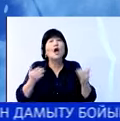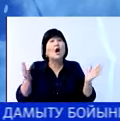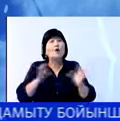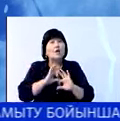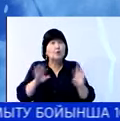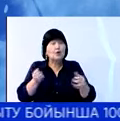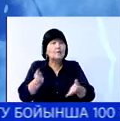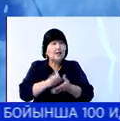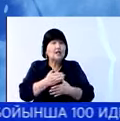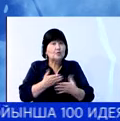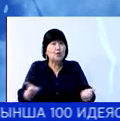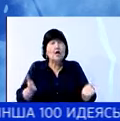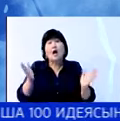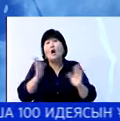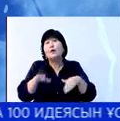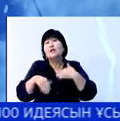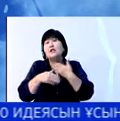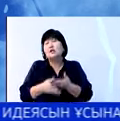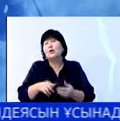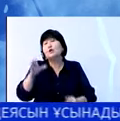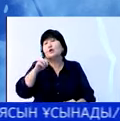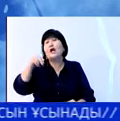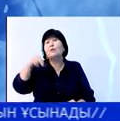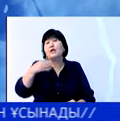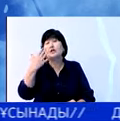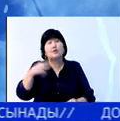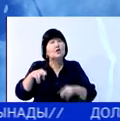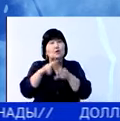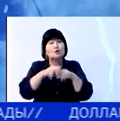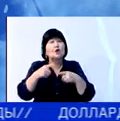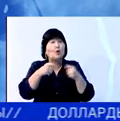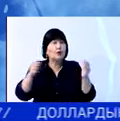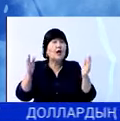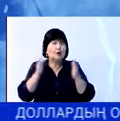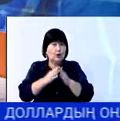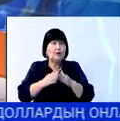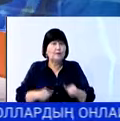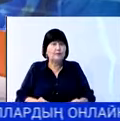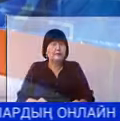райы болжаммен танысып болыңыздар. Ауа райының демеушісі Сұлтан Плаза 5 жұлдызды қонақ үйі.